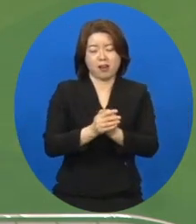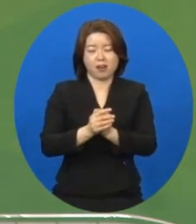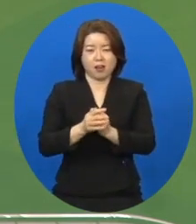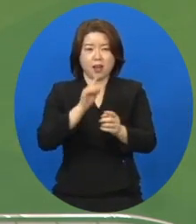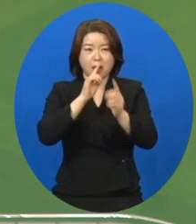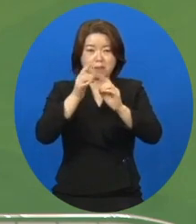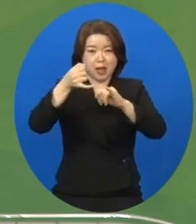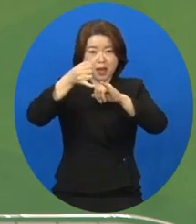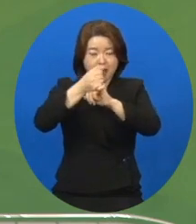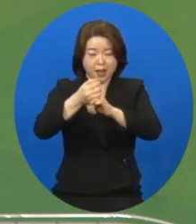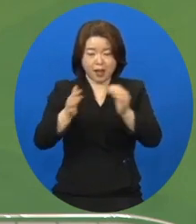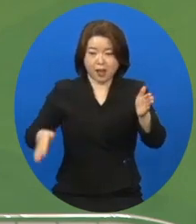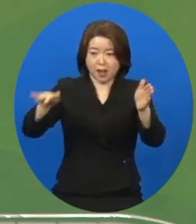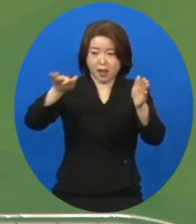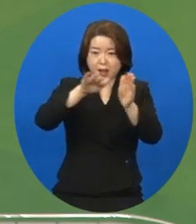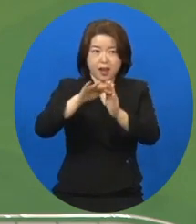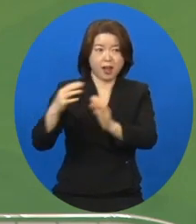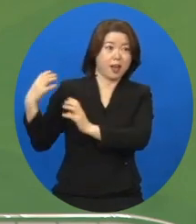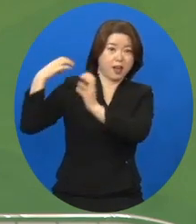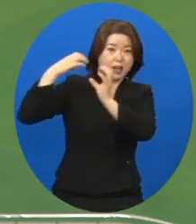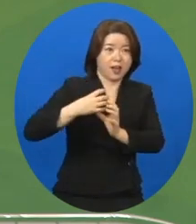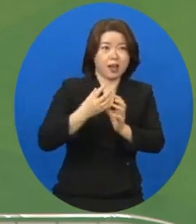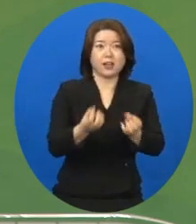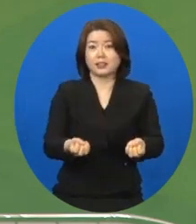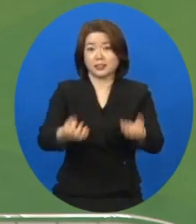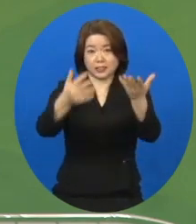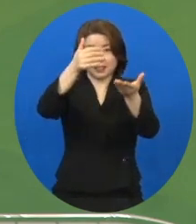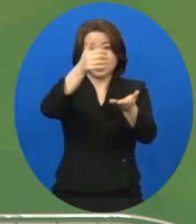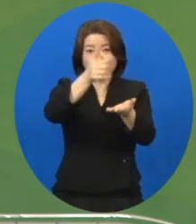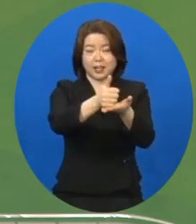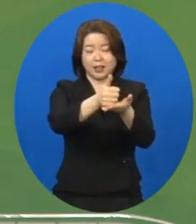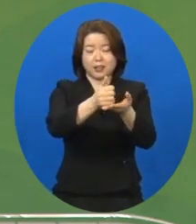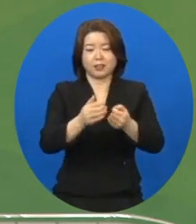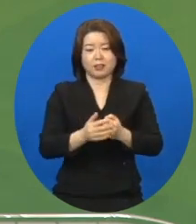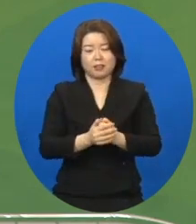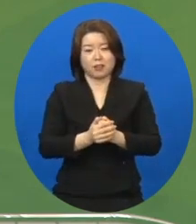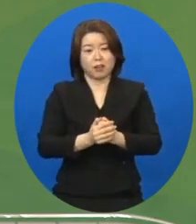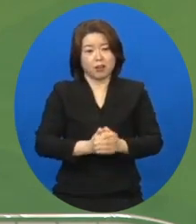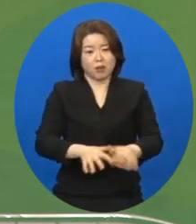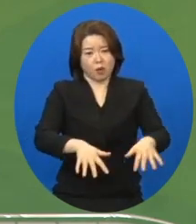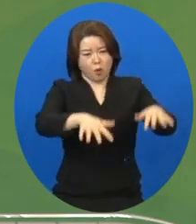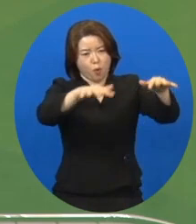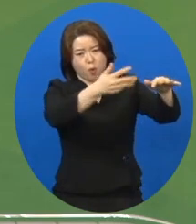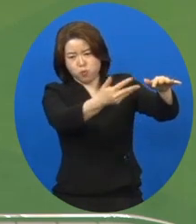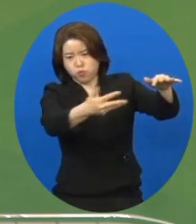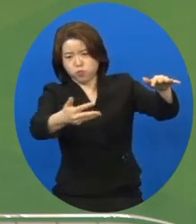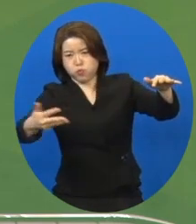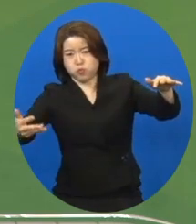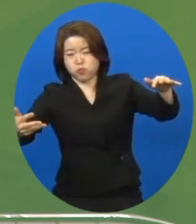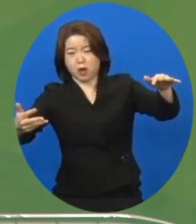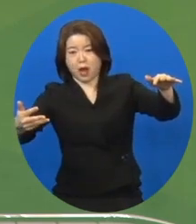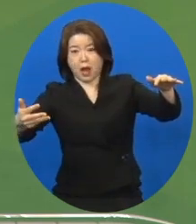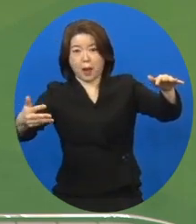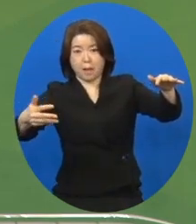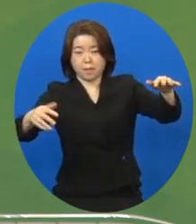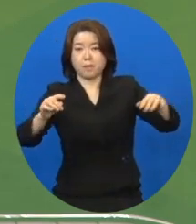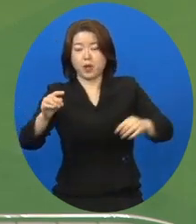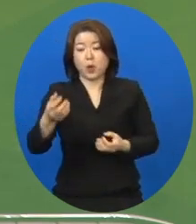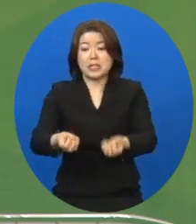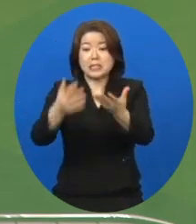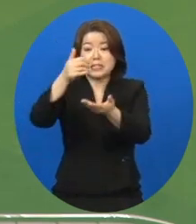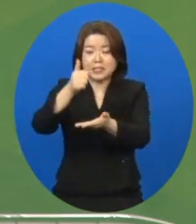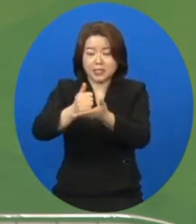제사장들이 그 물이 제방까지 차서 흐르는 그 요단강에 발을